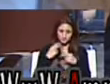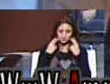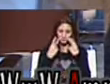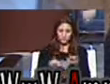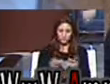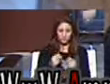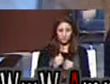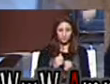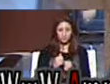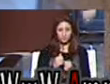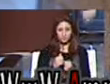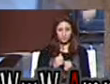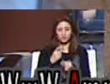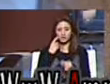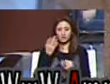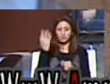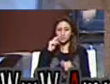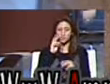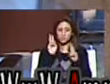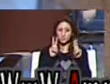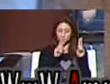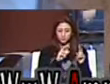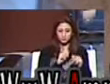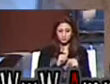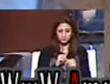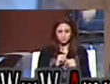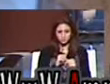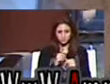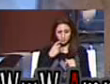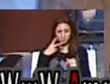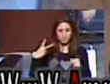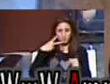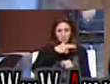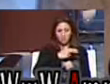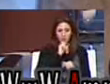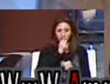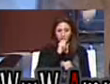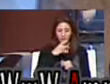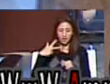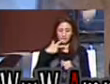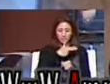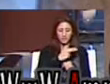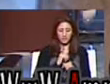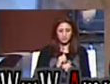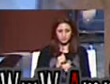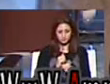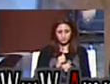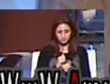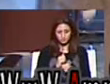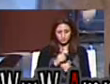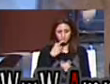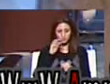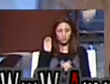النهارده بان هناك بعض الدعوات التي تدعو الى مقاطعته اعلاميا. ومع تقديرنا لتلك